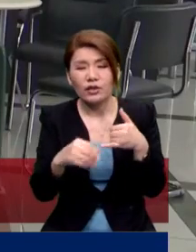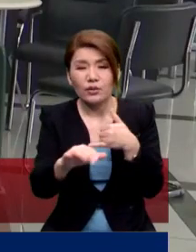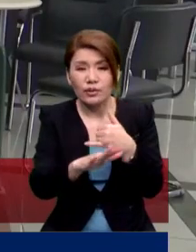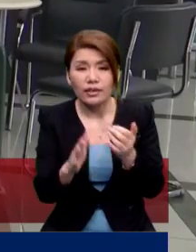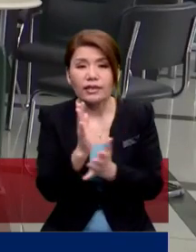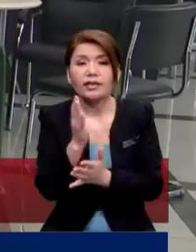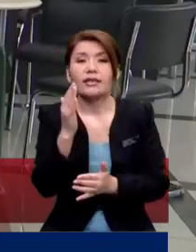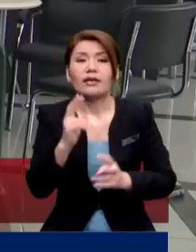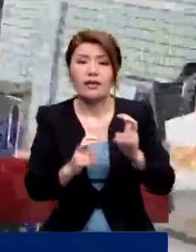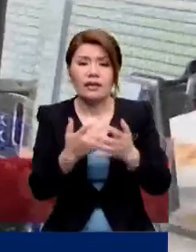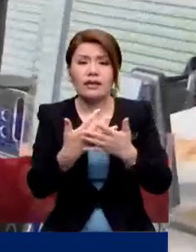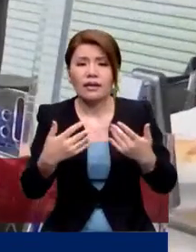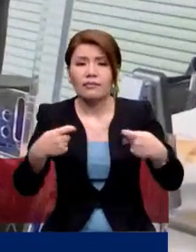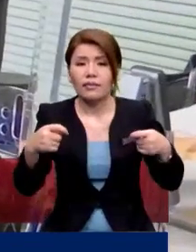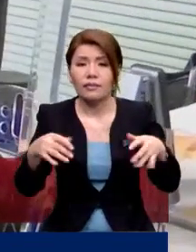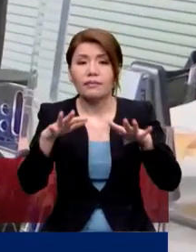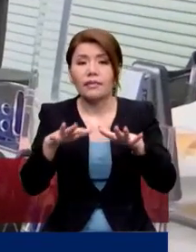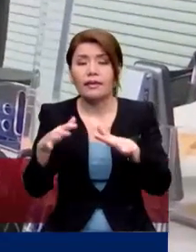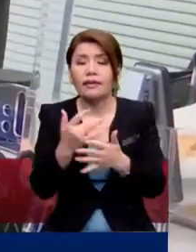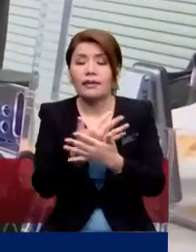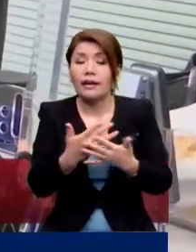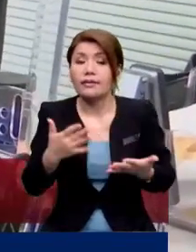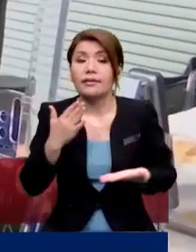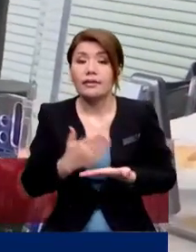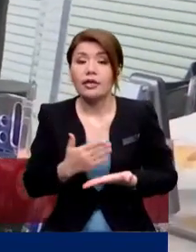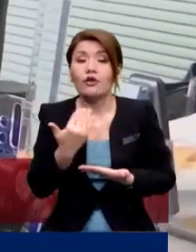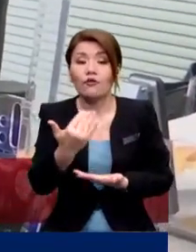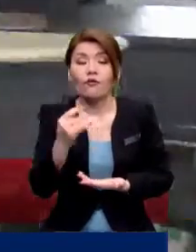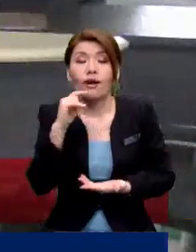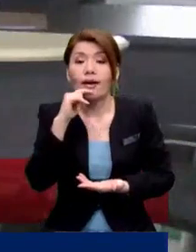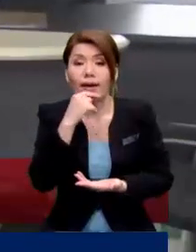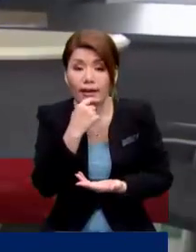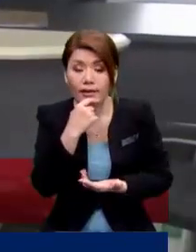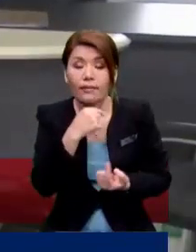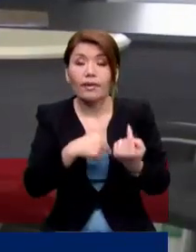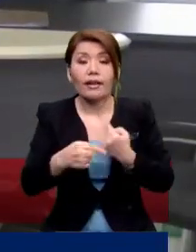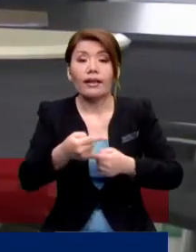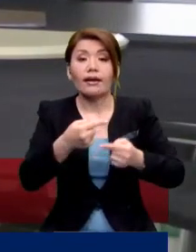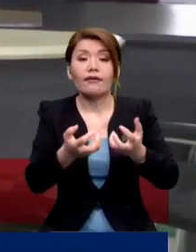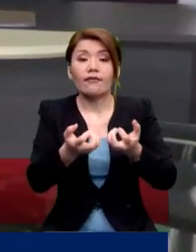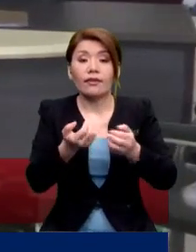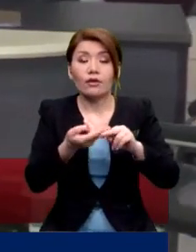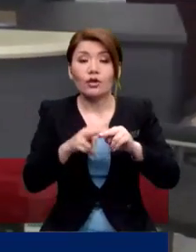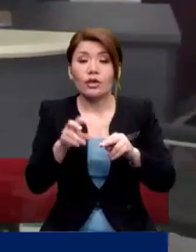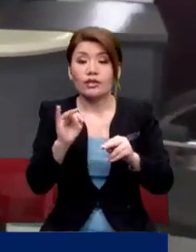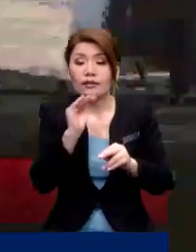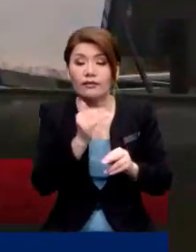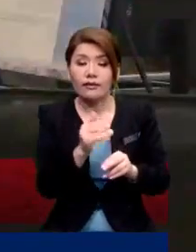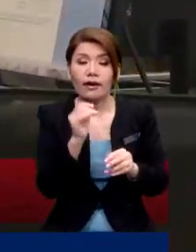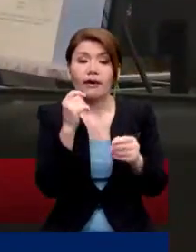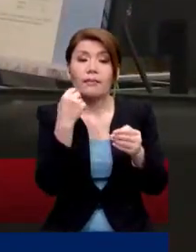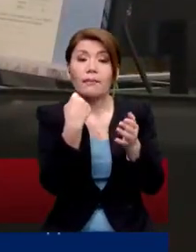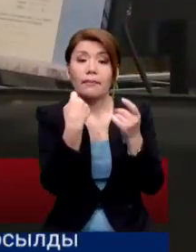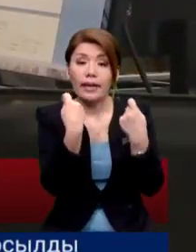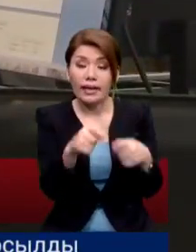өндіріс базалары, коммерциялық нысандар тағысындағы. Оларды экономикалық айналымға енгізу үшін жеке инвесторларға сату көзделген.